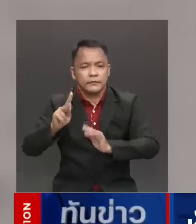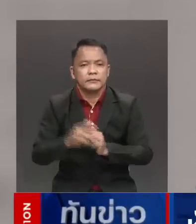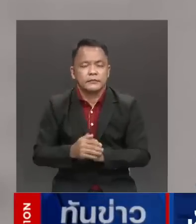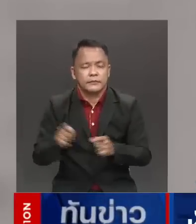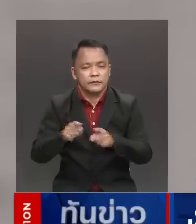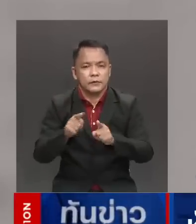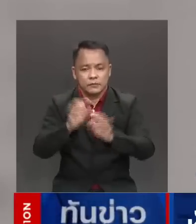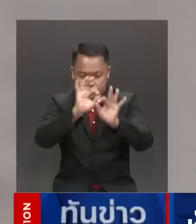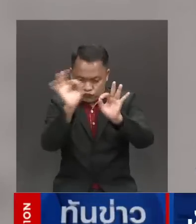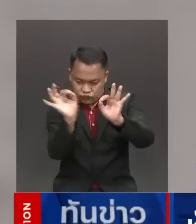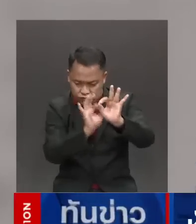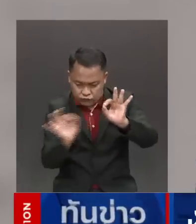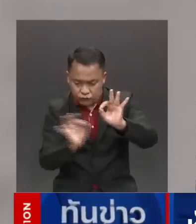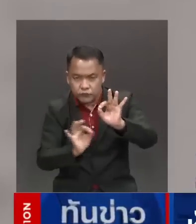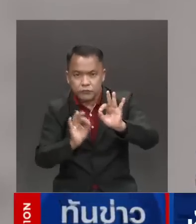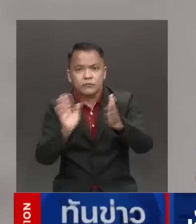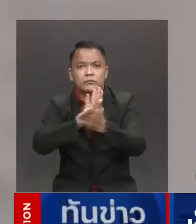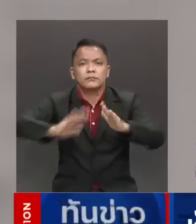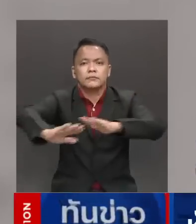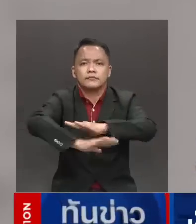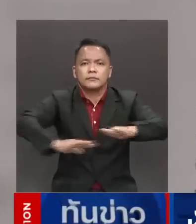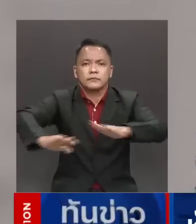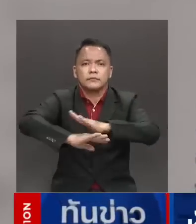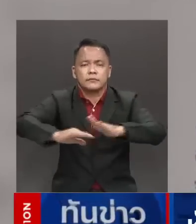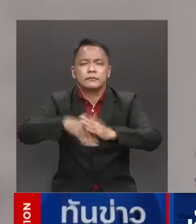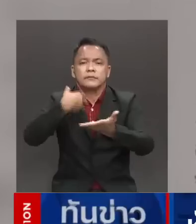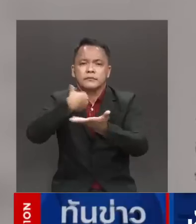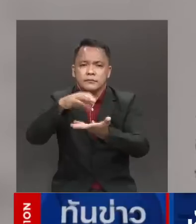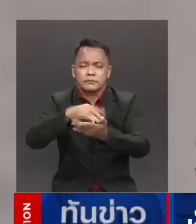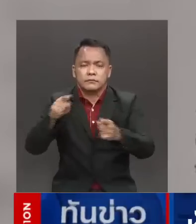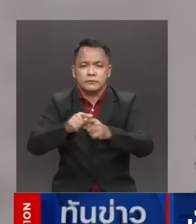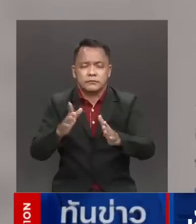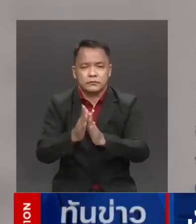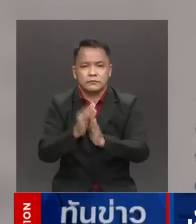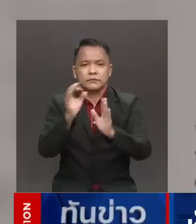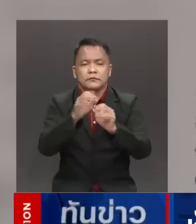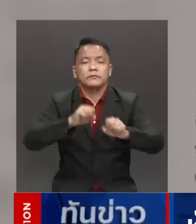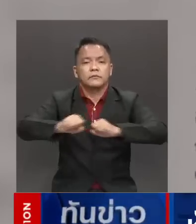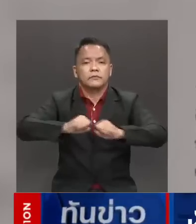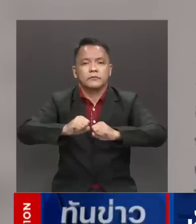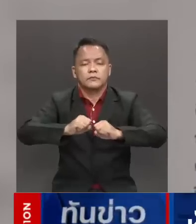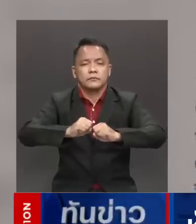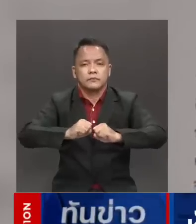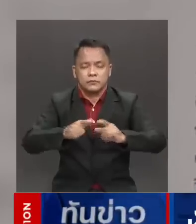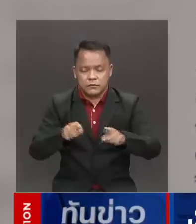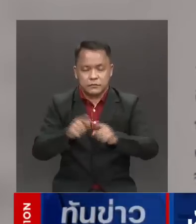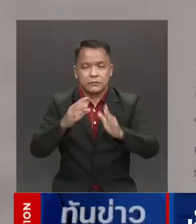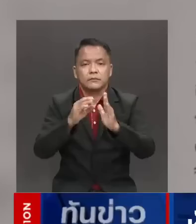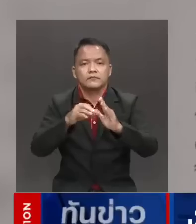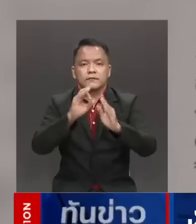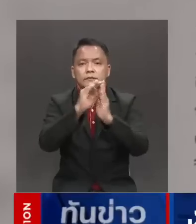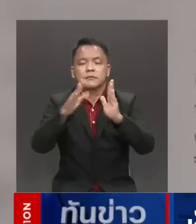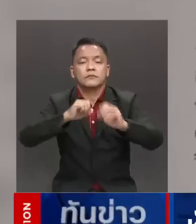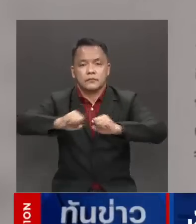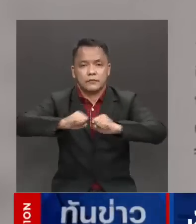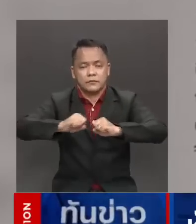ครับแล้วในเนื้อหาของเอกสารที่มีการเปิดเผยออกมาเนี่ยทางเพจเยาวชนสุรินทร์เพื่อประชาธิปไตยต้นเรื่องที่เอาเรื่องนี้ม